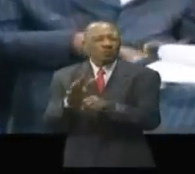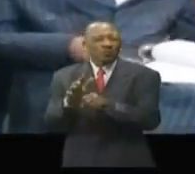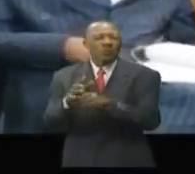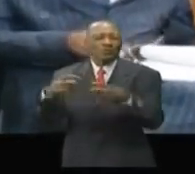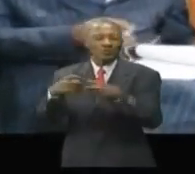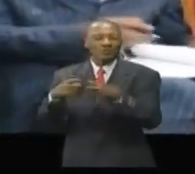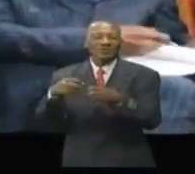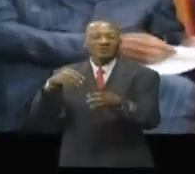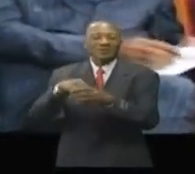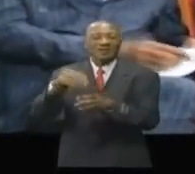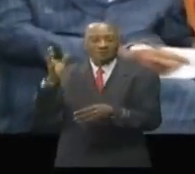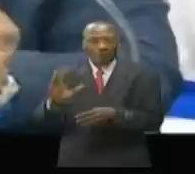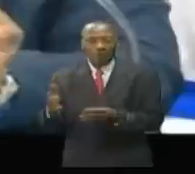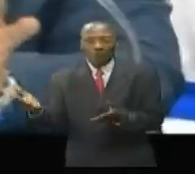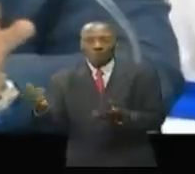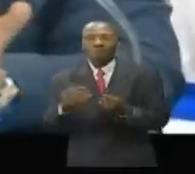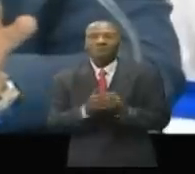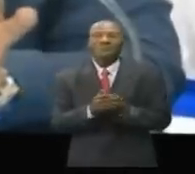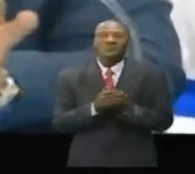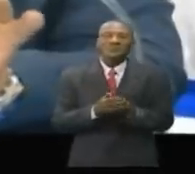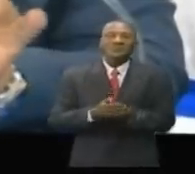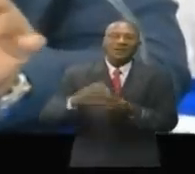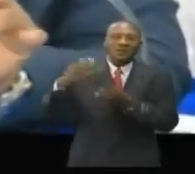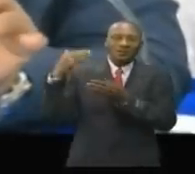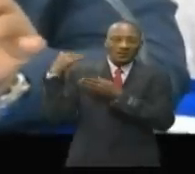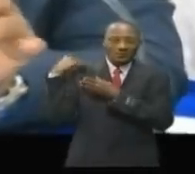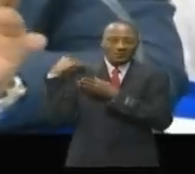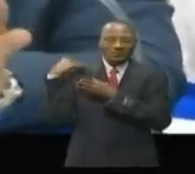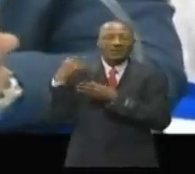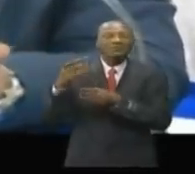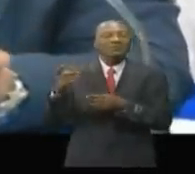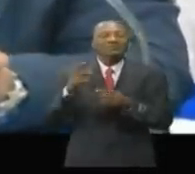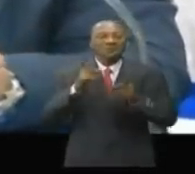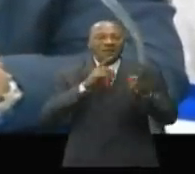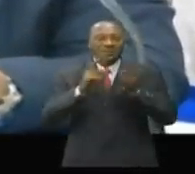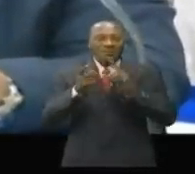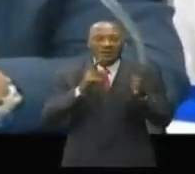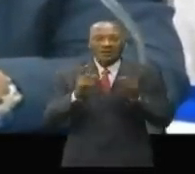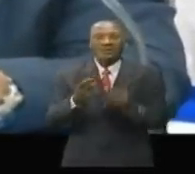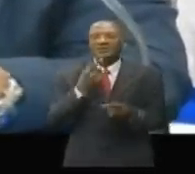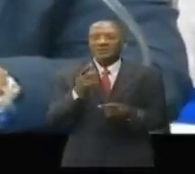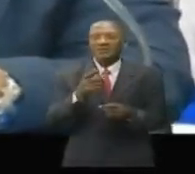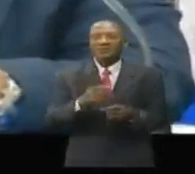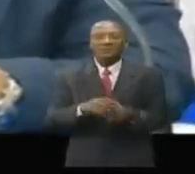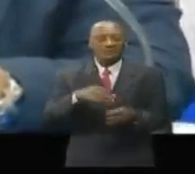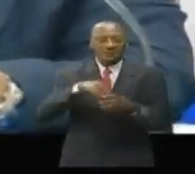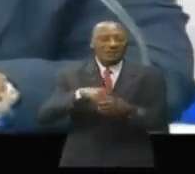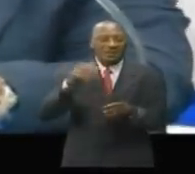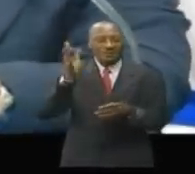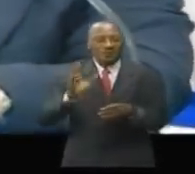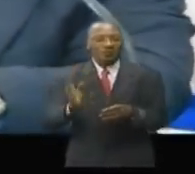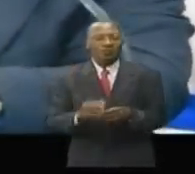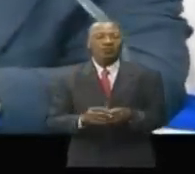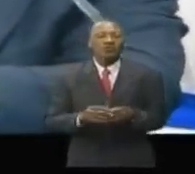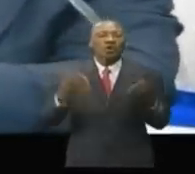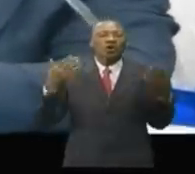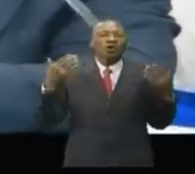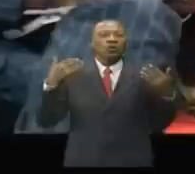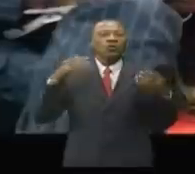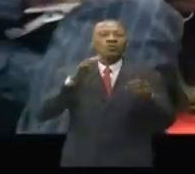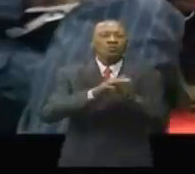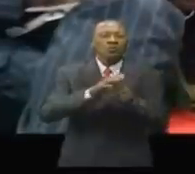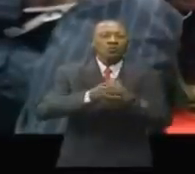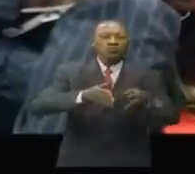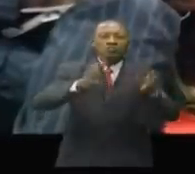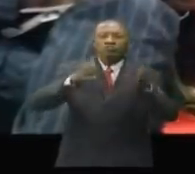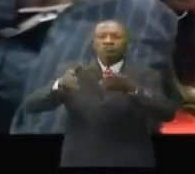même occasion insisté sur comment rendre navigable beaucoup de cours d'eau du Congo central partant de Pioca à Kinshasa ou